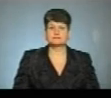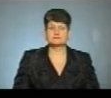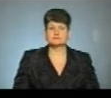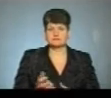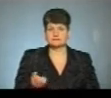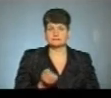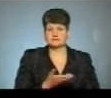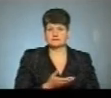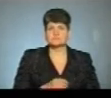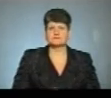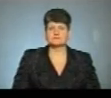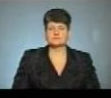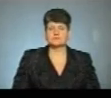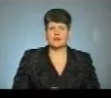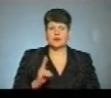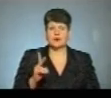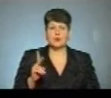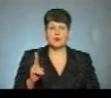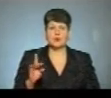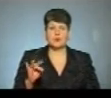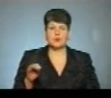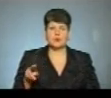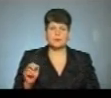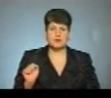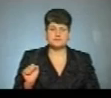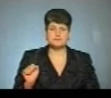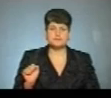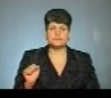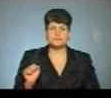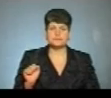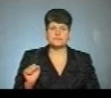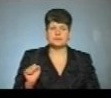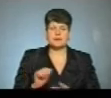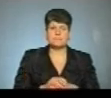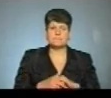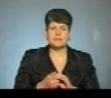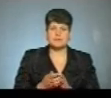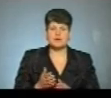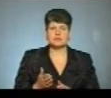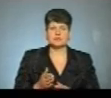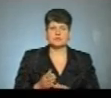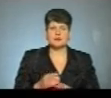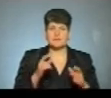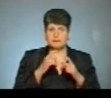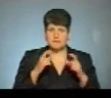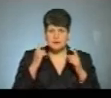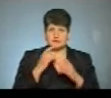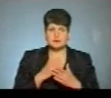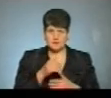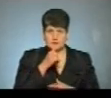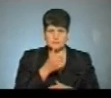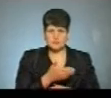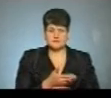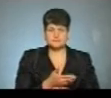бери. Крупа, дивися, ще щось є. О, мило. І маска є дві. Будеш міряти